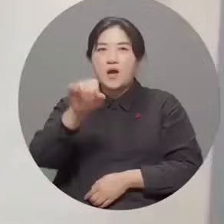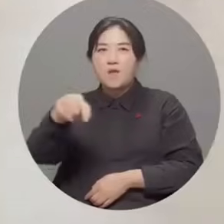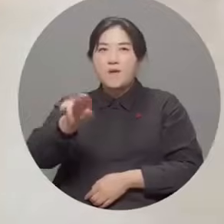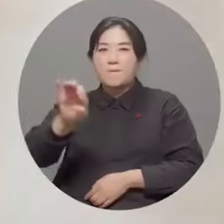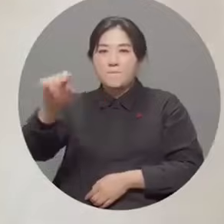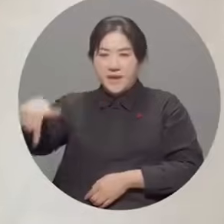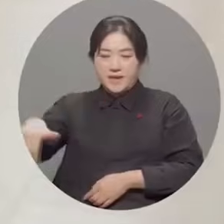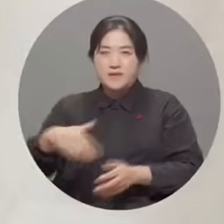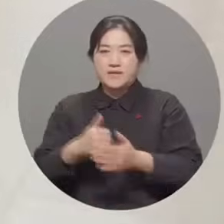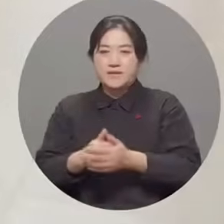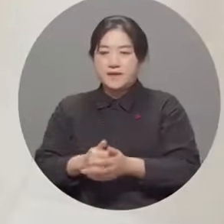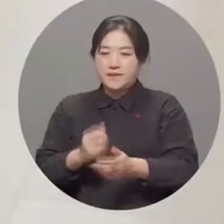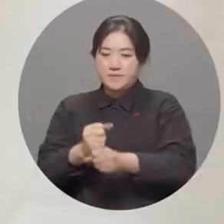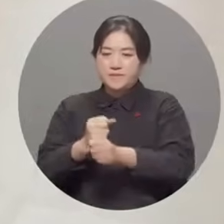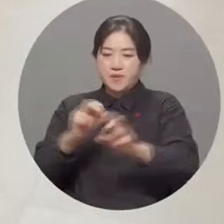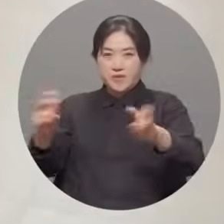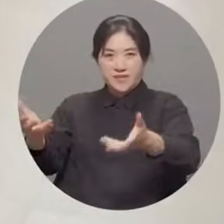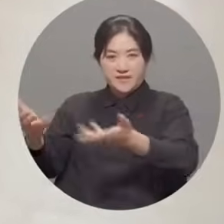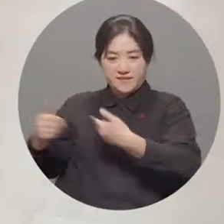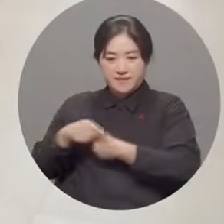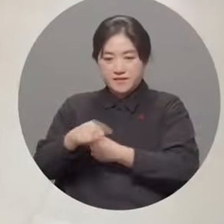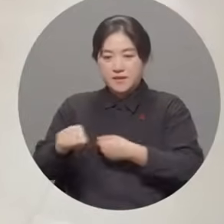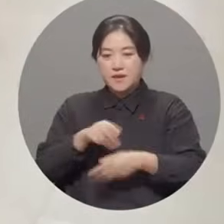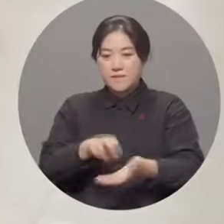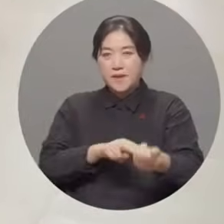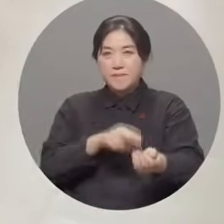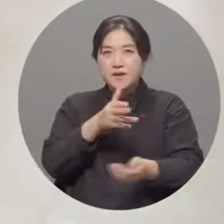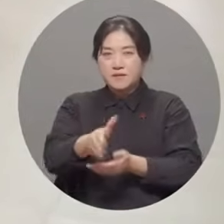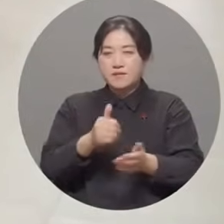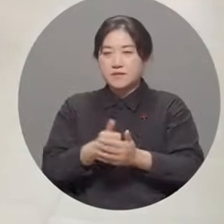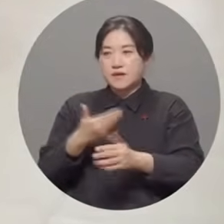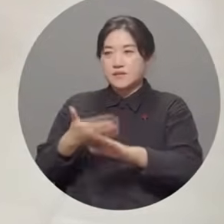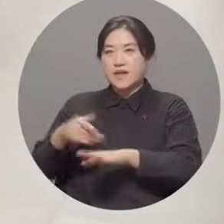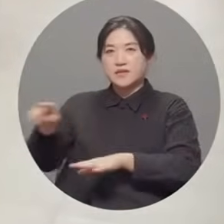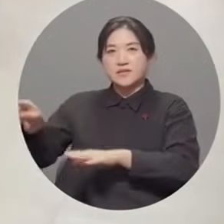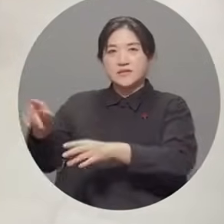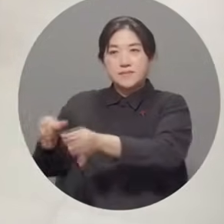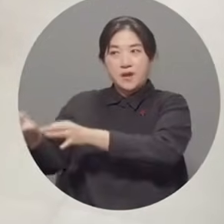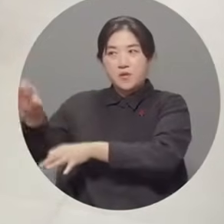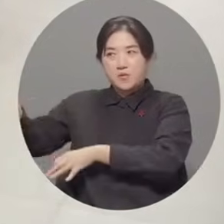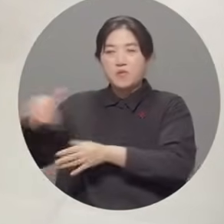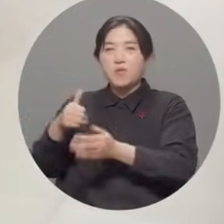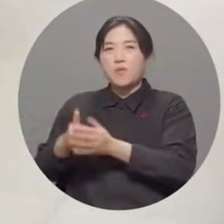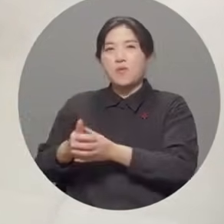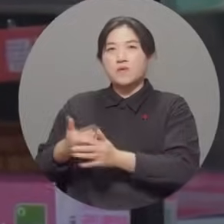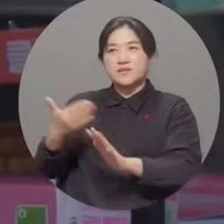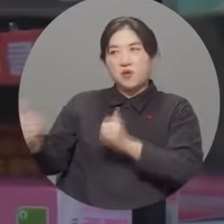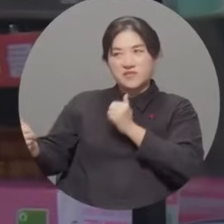올리브영은 납품업체들에게 여기에서 판매하는 상품은 경쟁사 판촉 행사에 참여하지 못하게 했습니다.